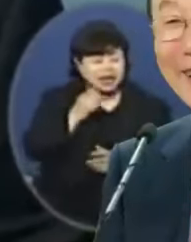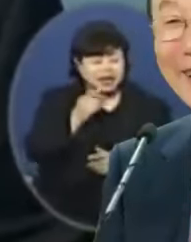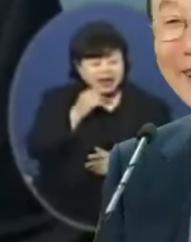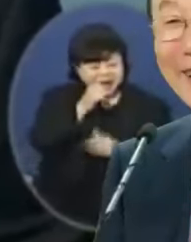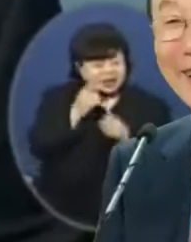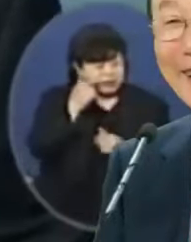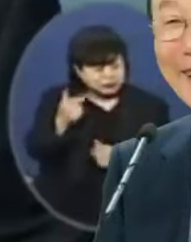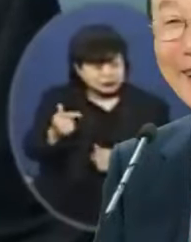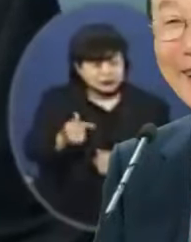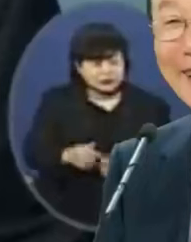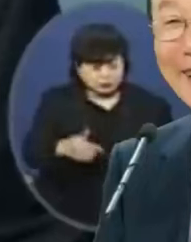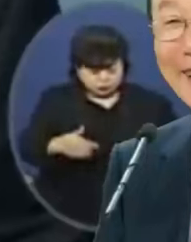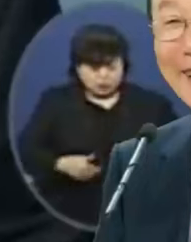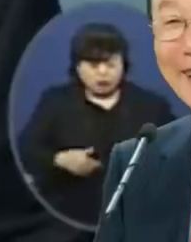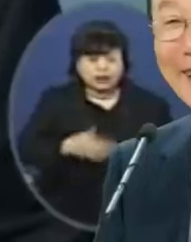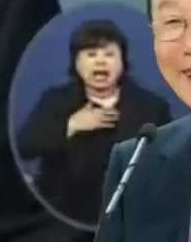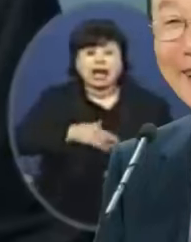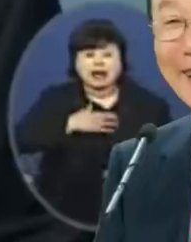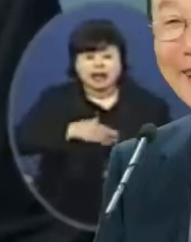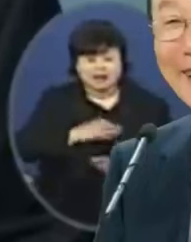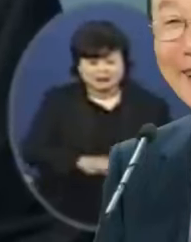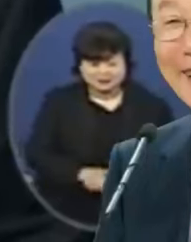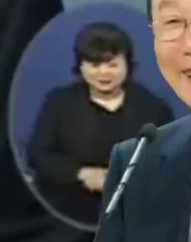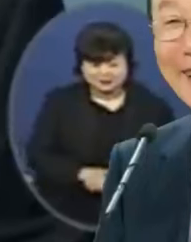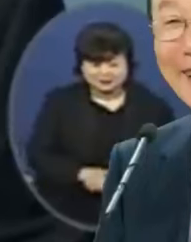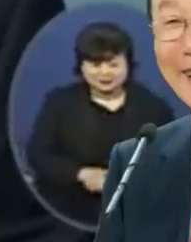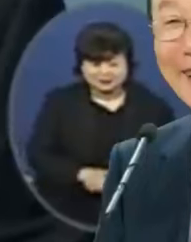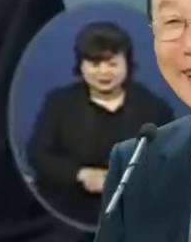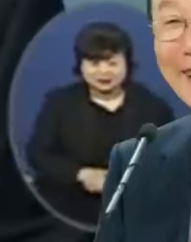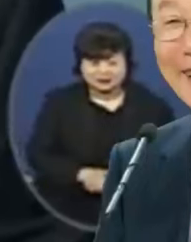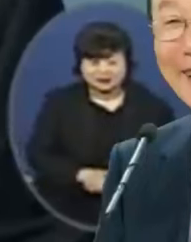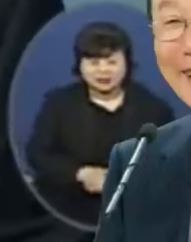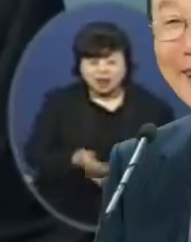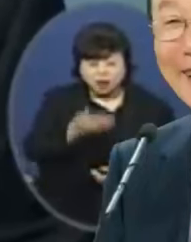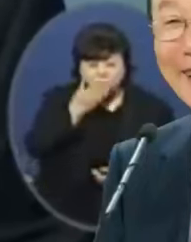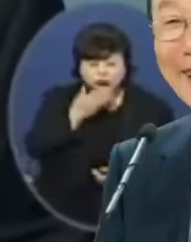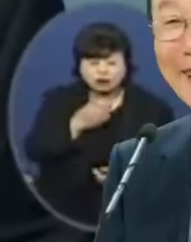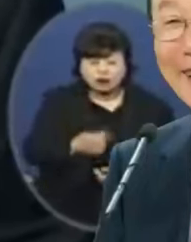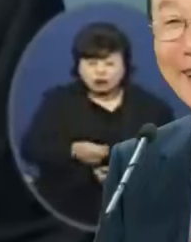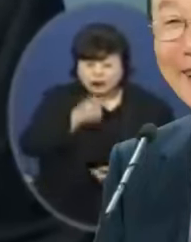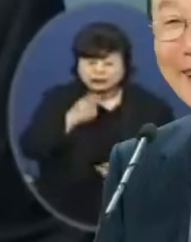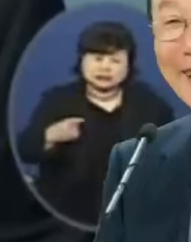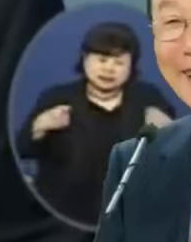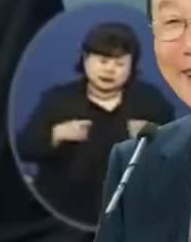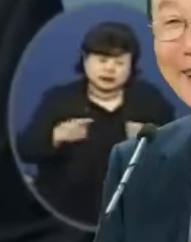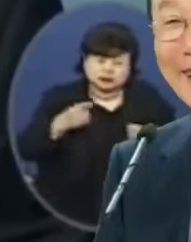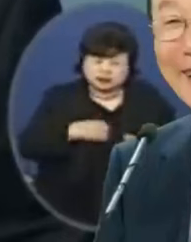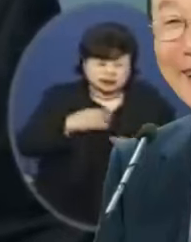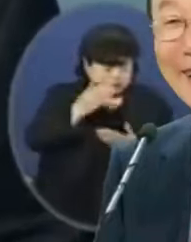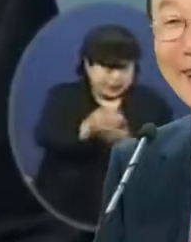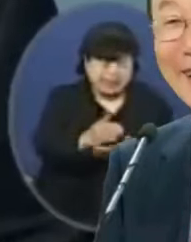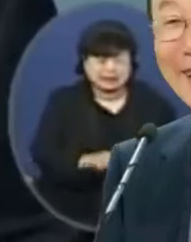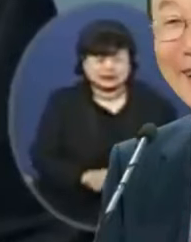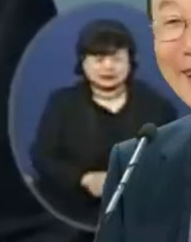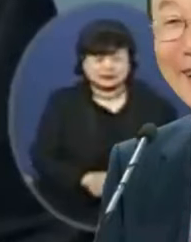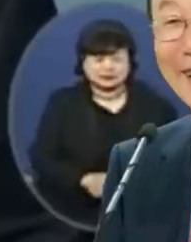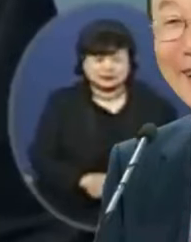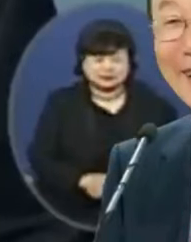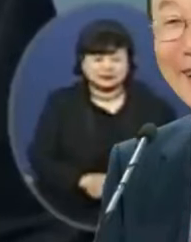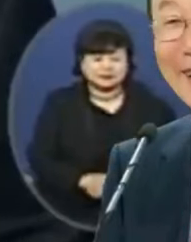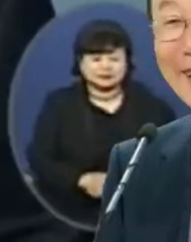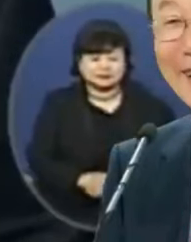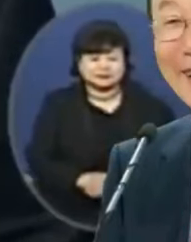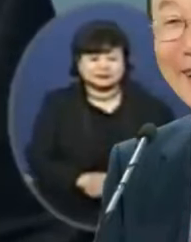것이 있어야 될 줄 아시나니라. 그러므로 이식주 문제를 염려하고 살면 사는 것이 아니다. 이식주